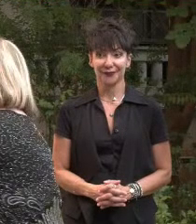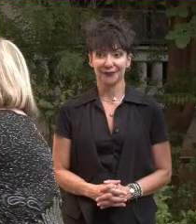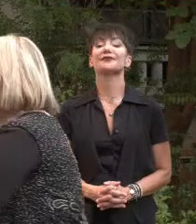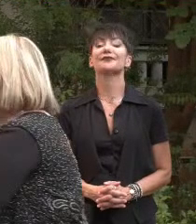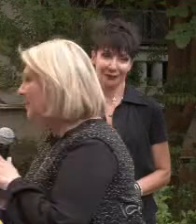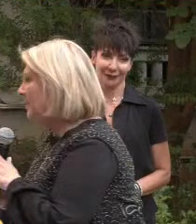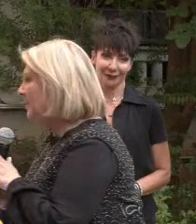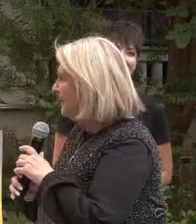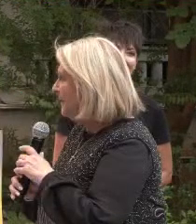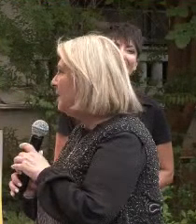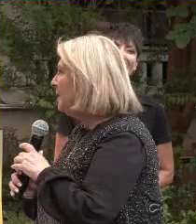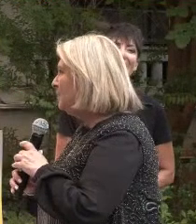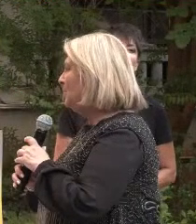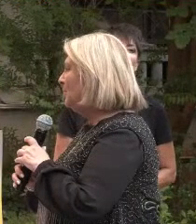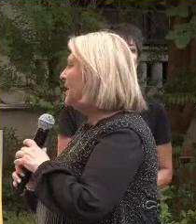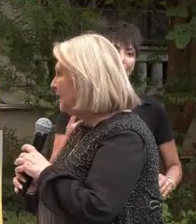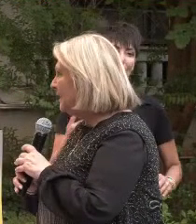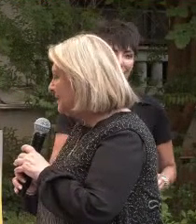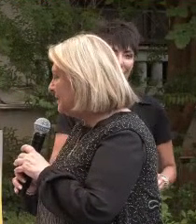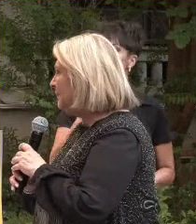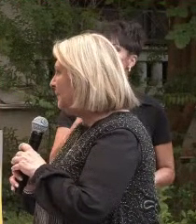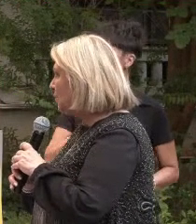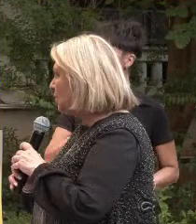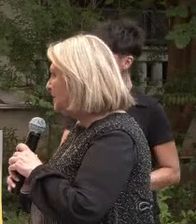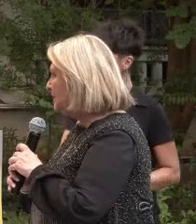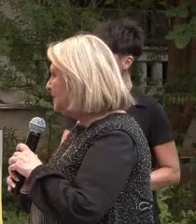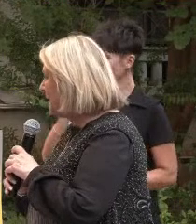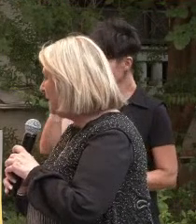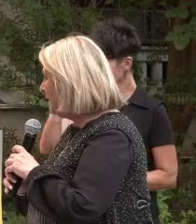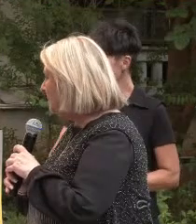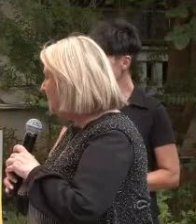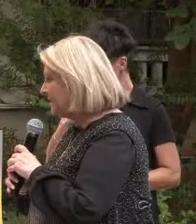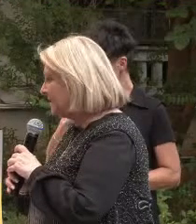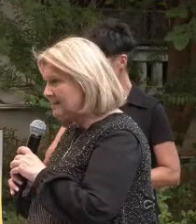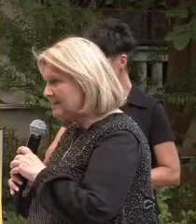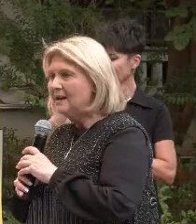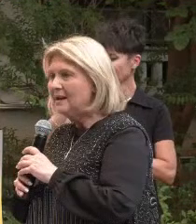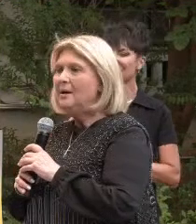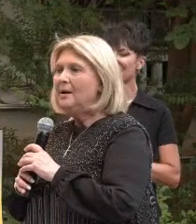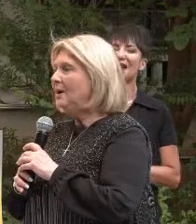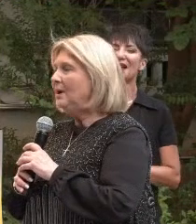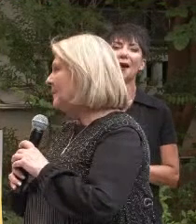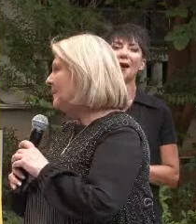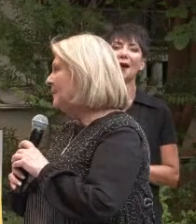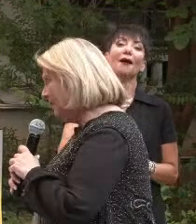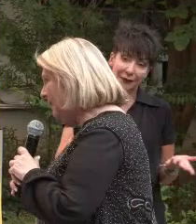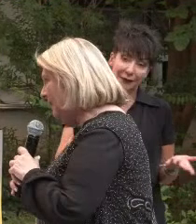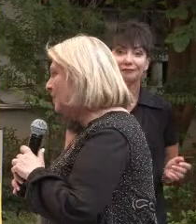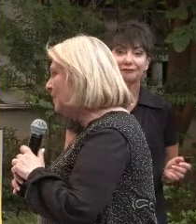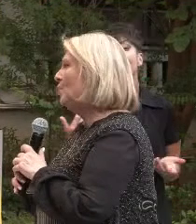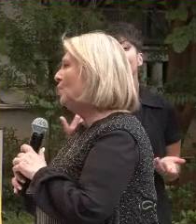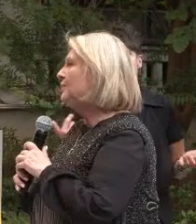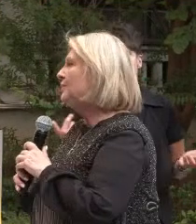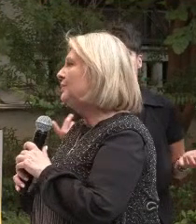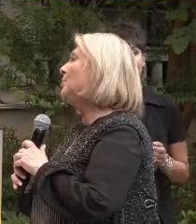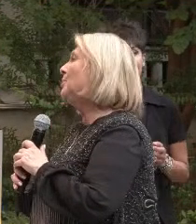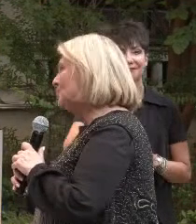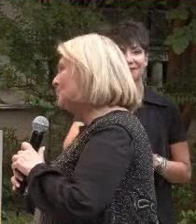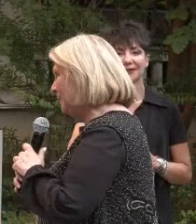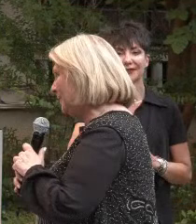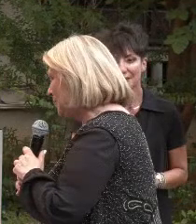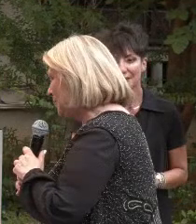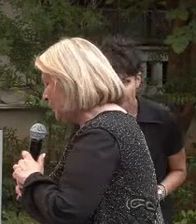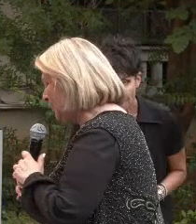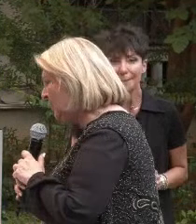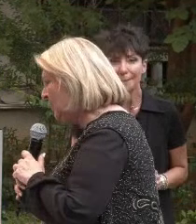Ευχαριστώ πάρα πολύ, Πρόεδρε, που με κάλεσες και βρίσκομαι σήμερα εδώ ανάμεσά σας. Πολλά συγχαρητήρια, χρόνια πολλά